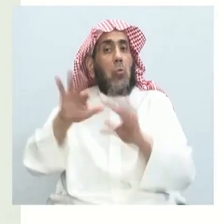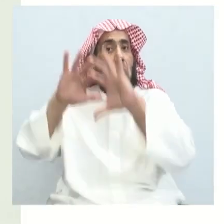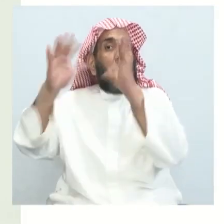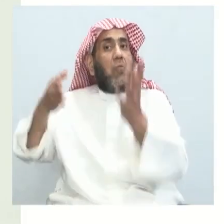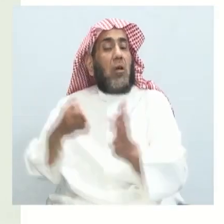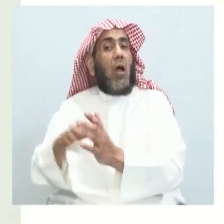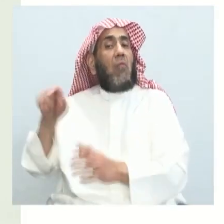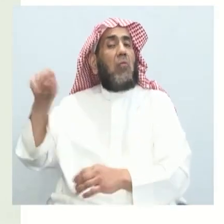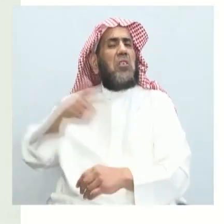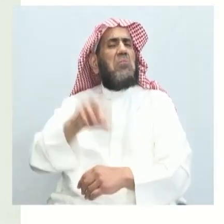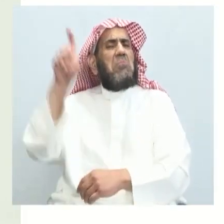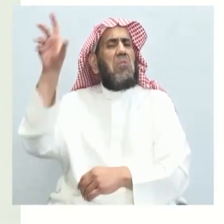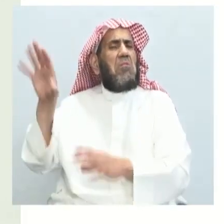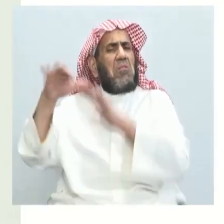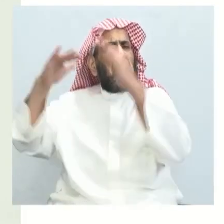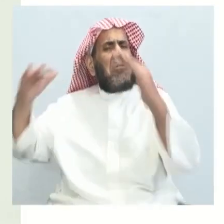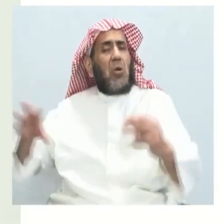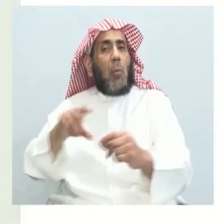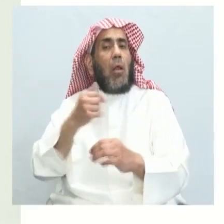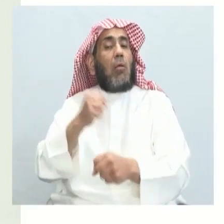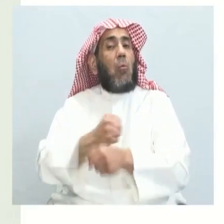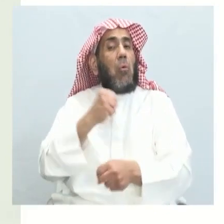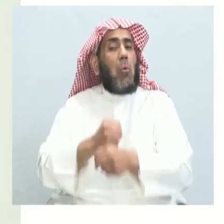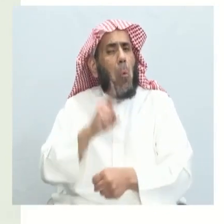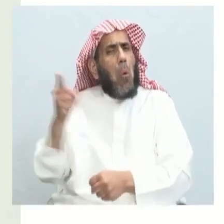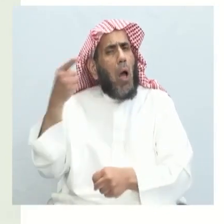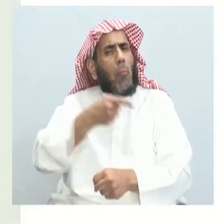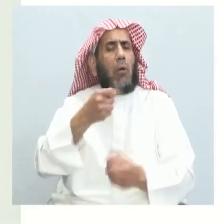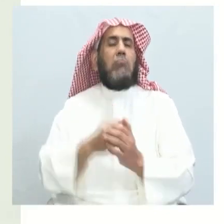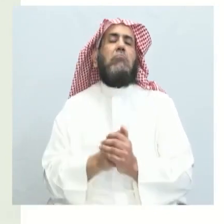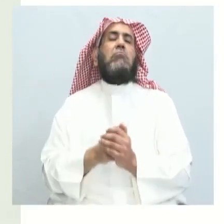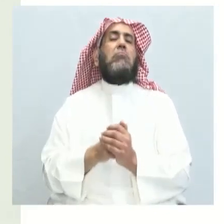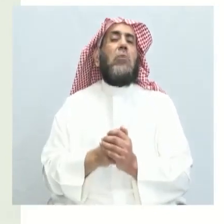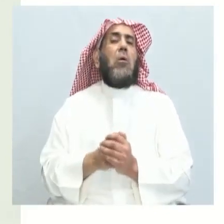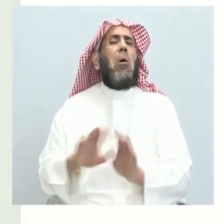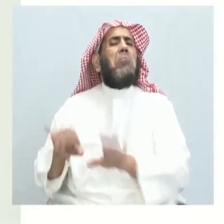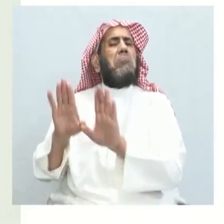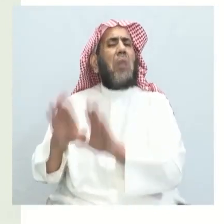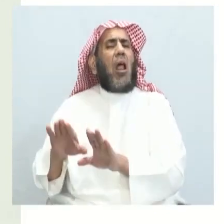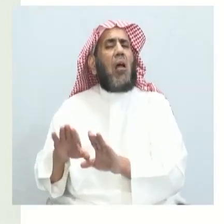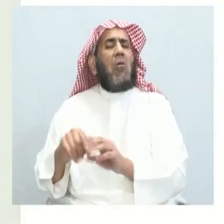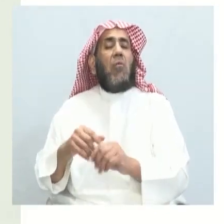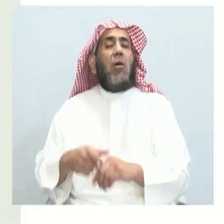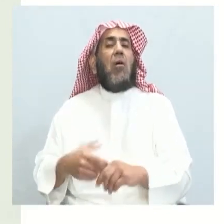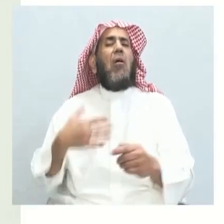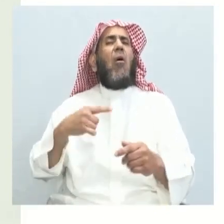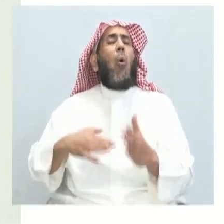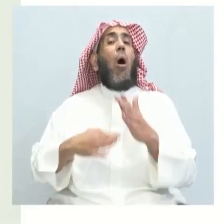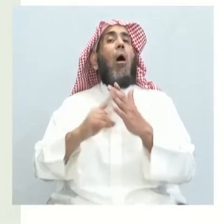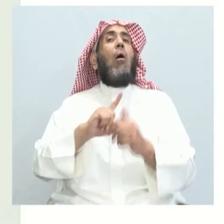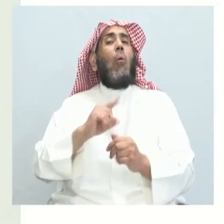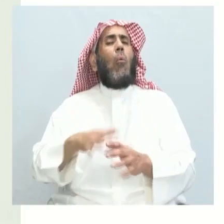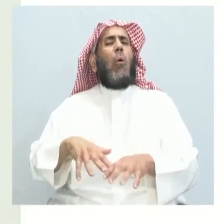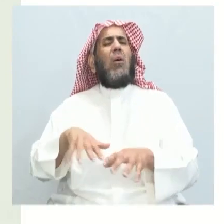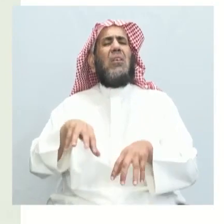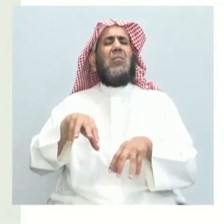خبان وقد طلب منه ان يفعل ذلك وقد تركه في رمقه الاخير